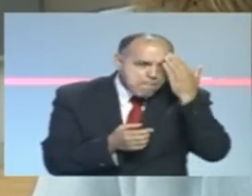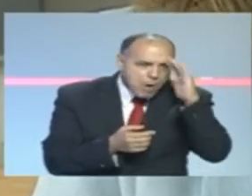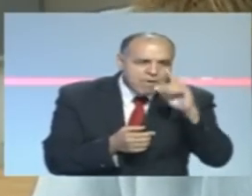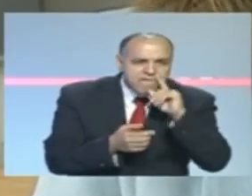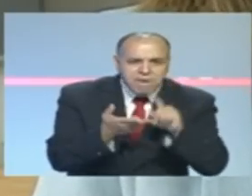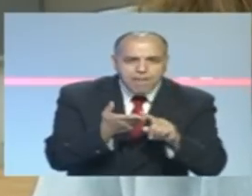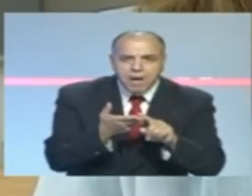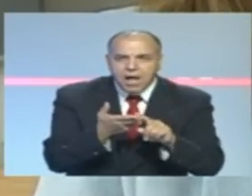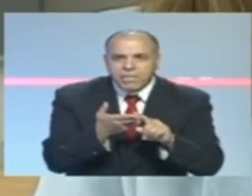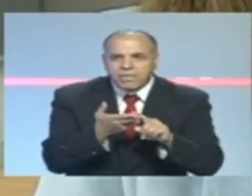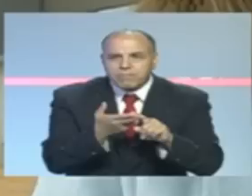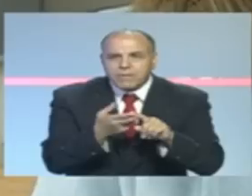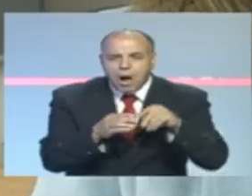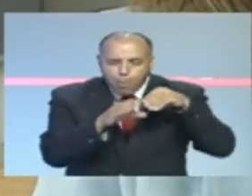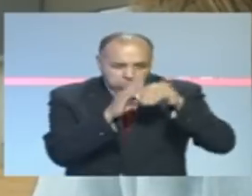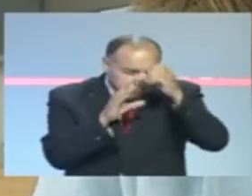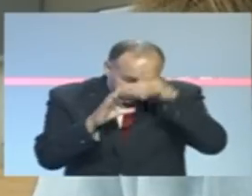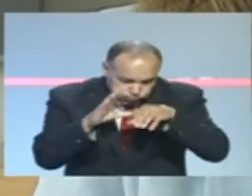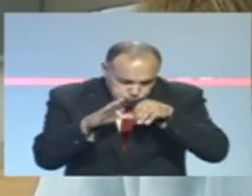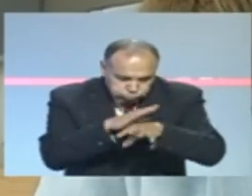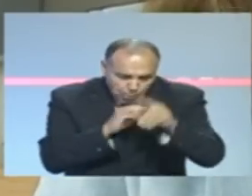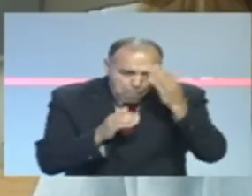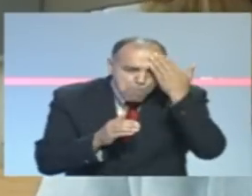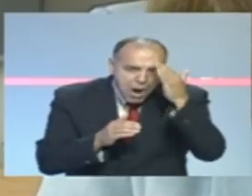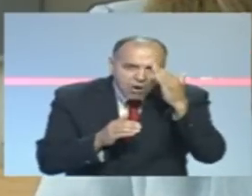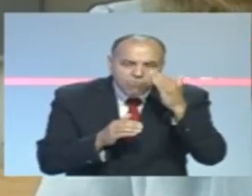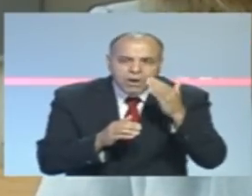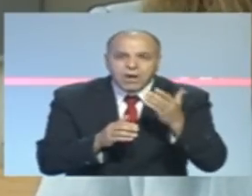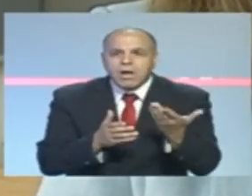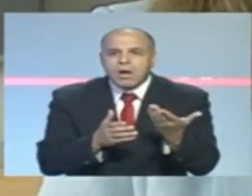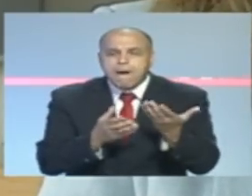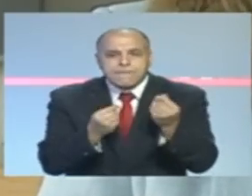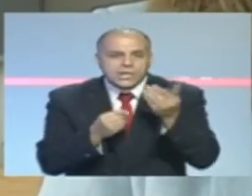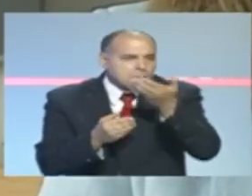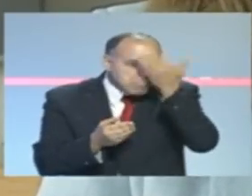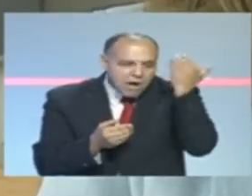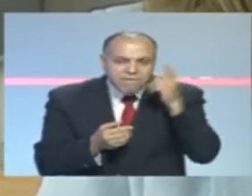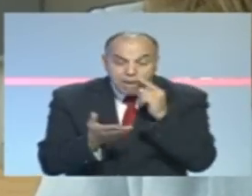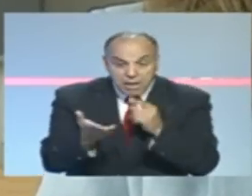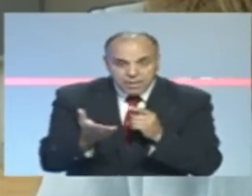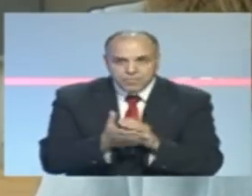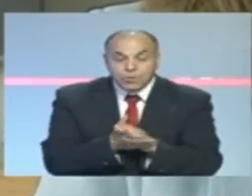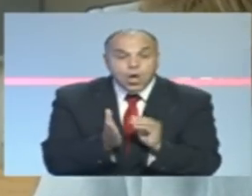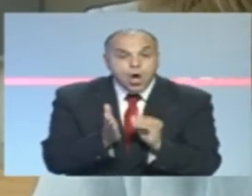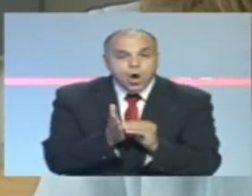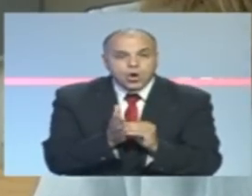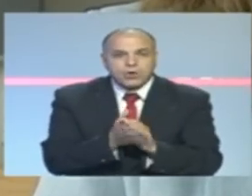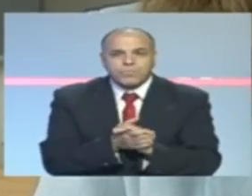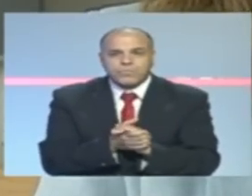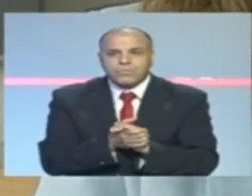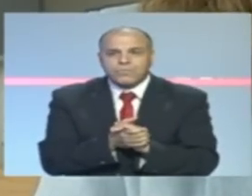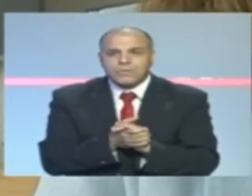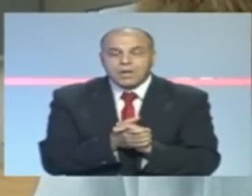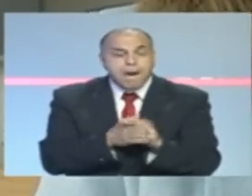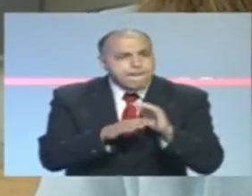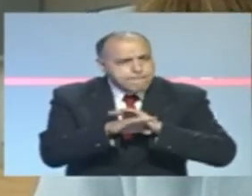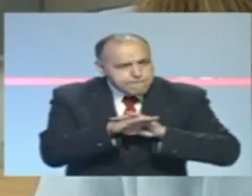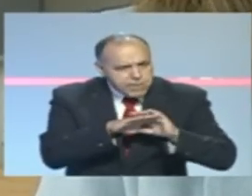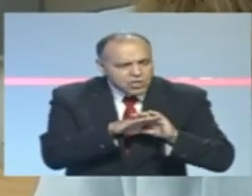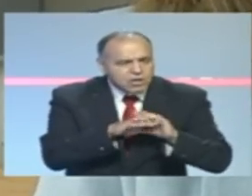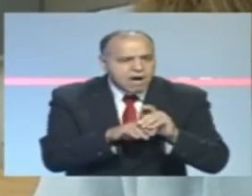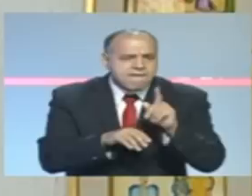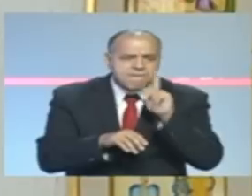في الحوض المنجمي اه معروفه بالبيت ما يعرفوا هيك كذلك تطرقنا العديد من